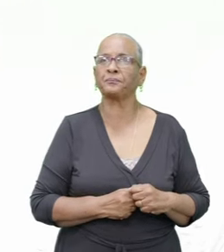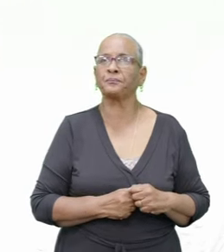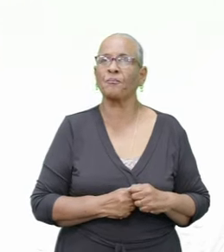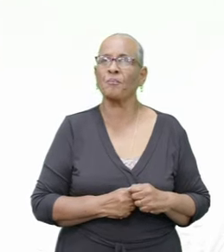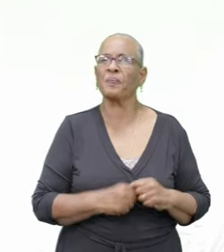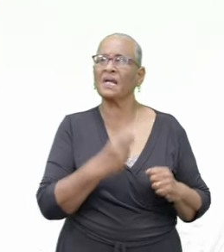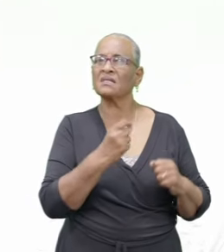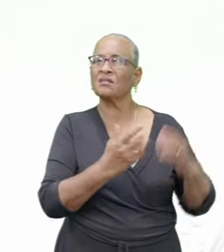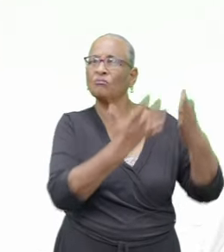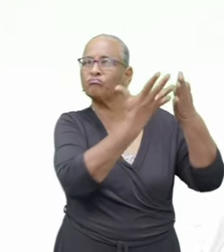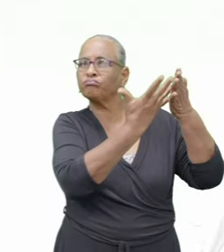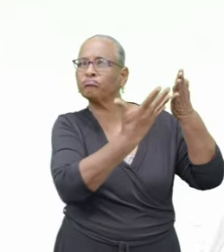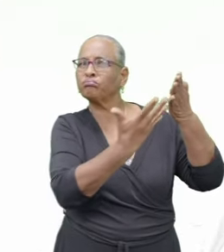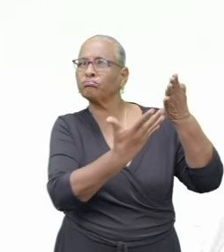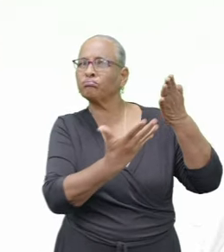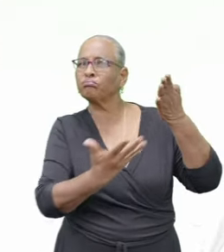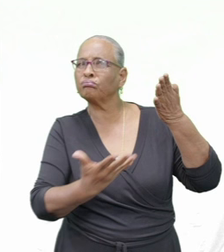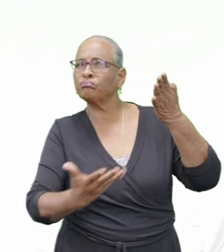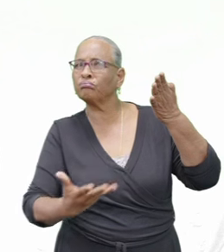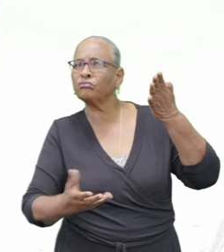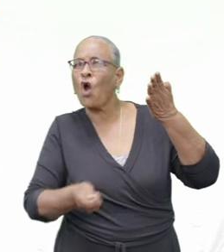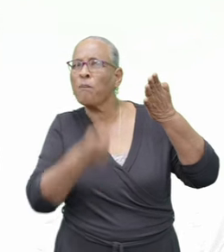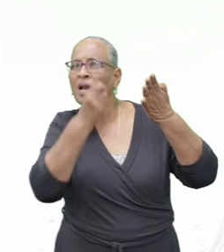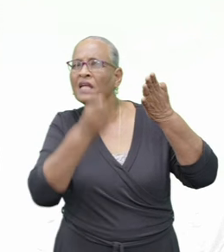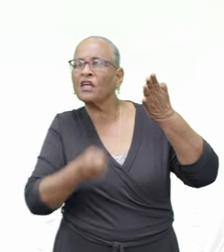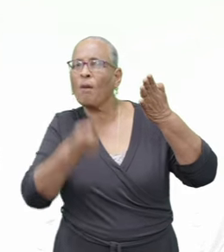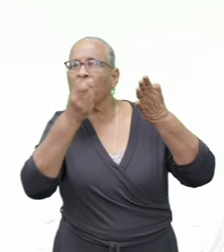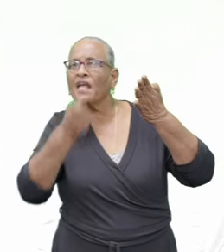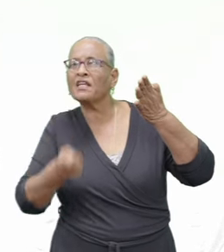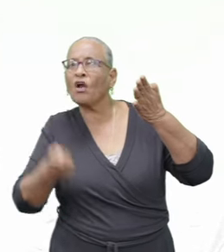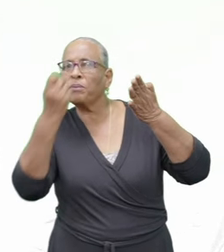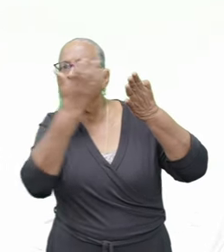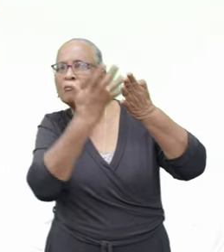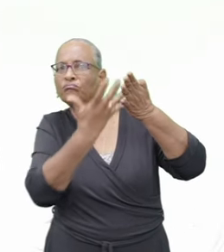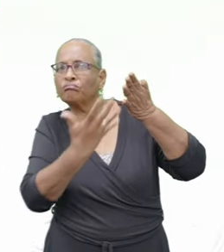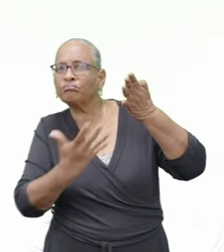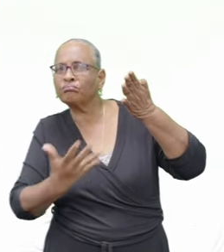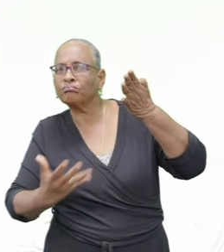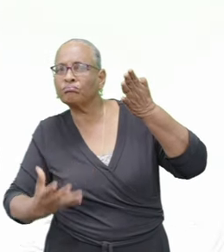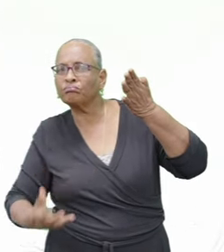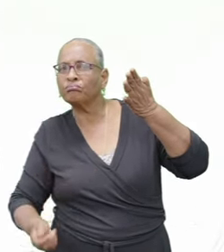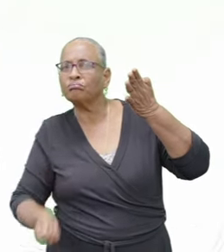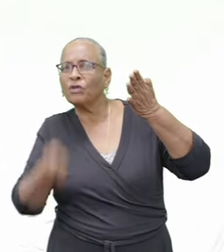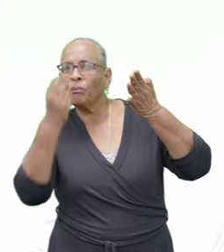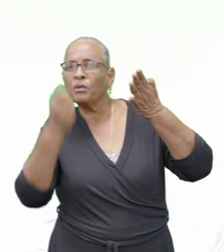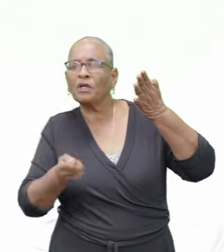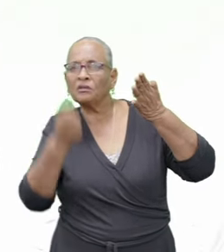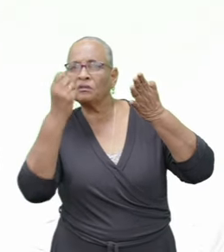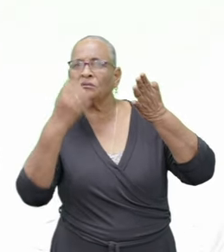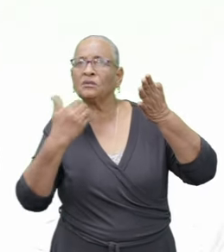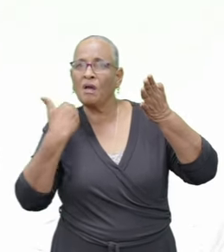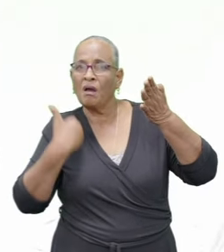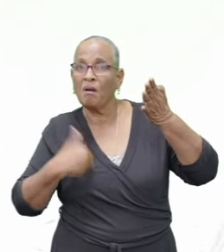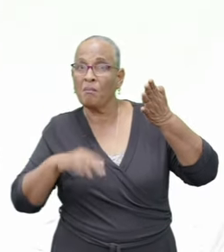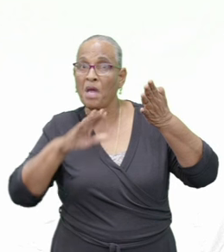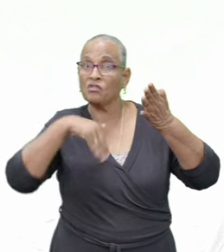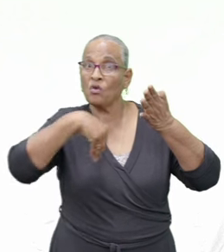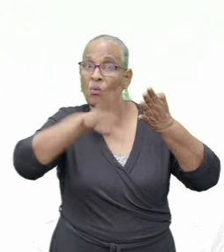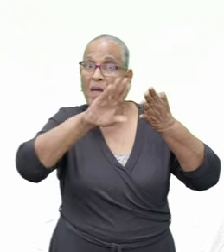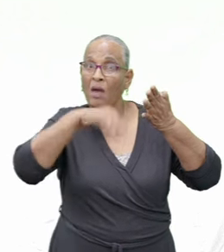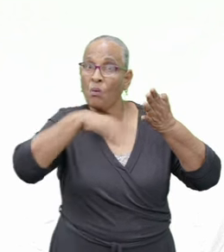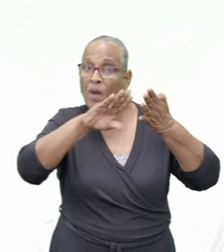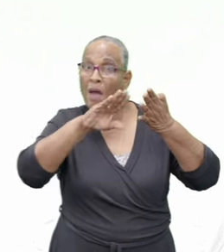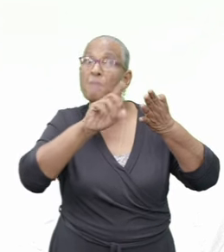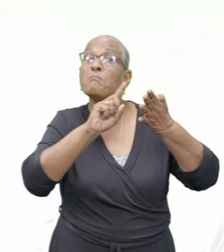een overzicht van een aantal opleidingen. Want ik zei net, die uitstroom is er. Maar je moet ook een instroom creëren. En